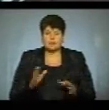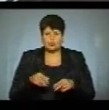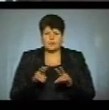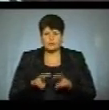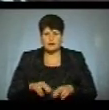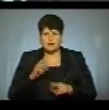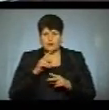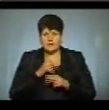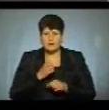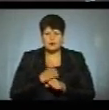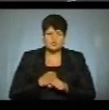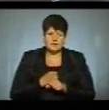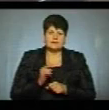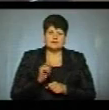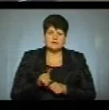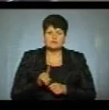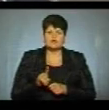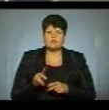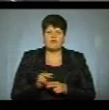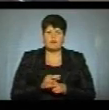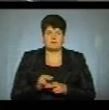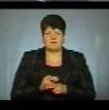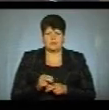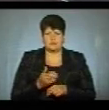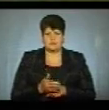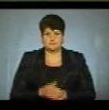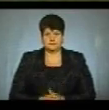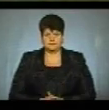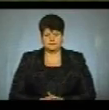аналізувати помилки і працювати над тим, щоб їх виправити.